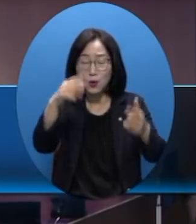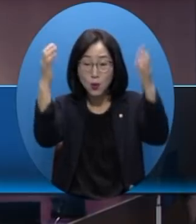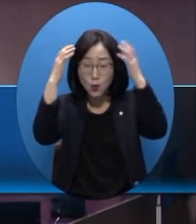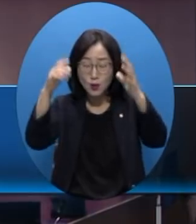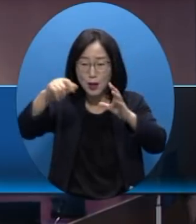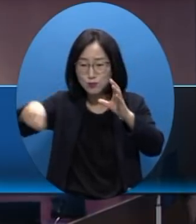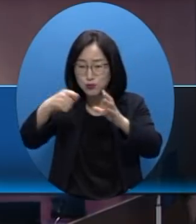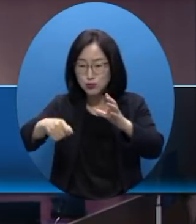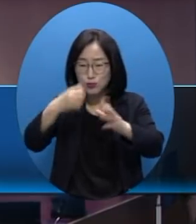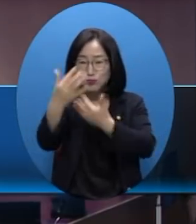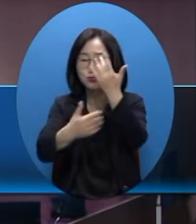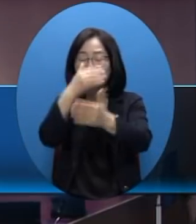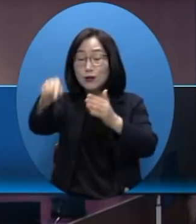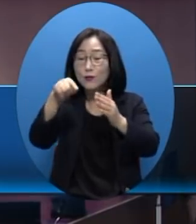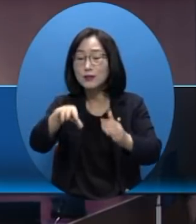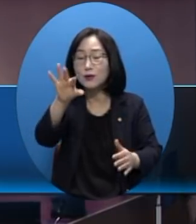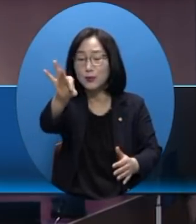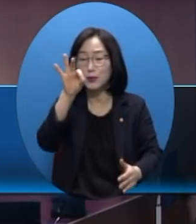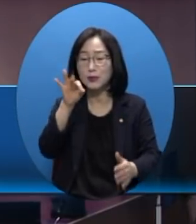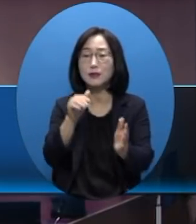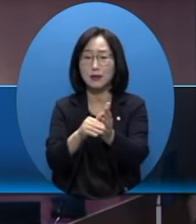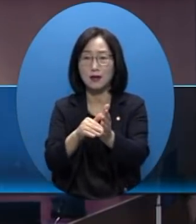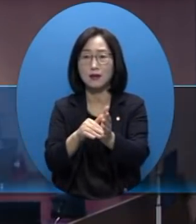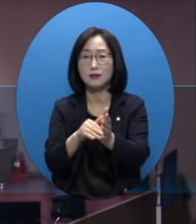고난의 풀무불에서 택하였노라.